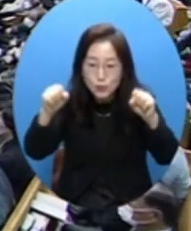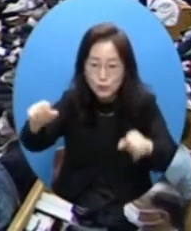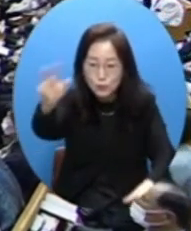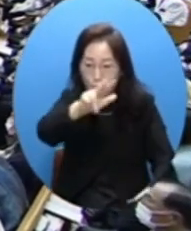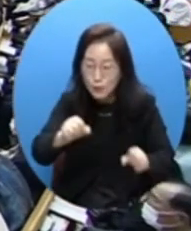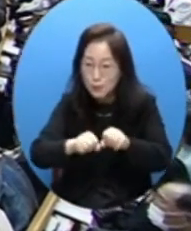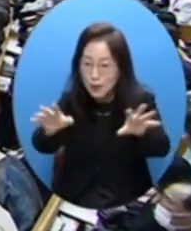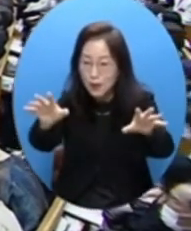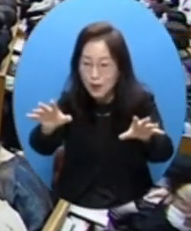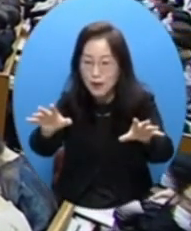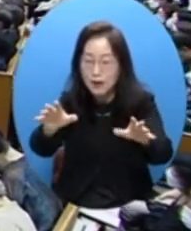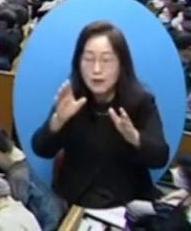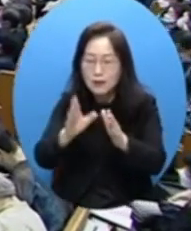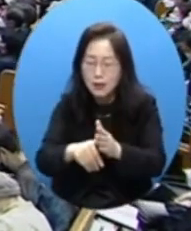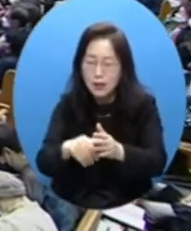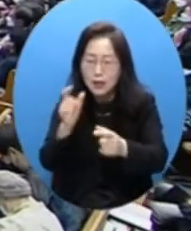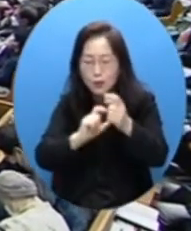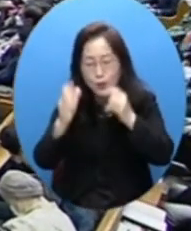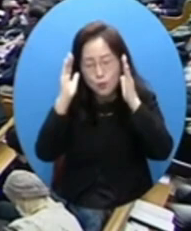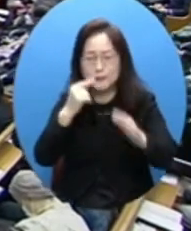공부하게 건너가서